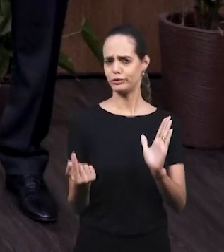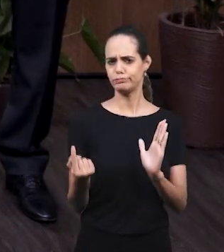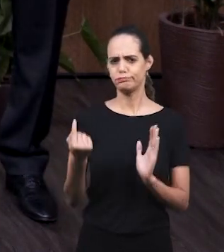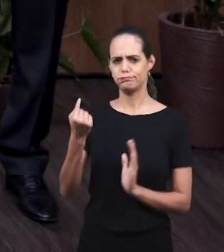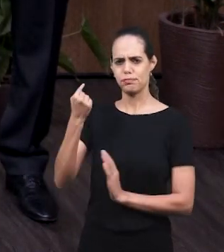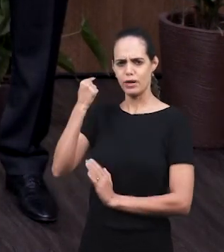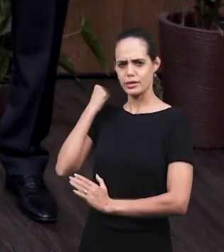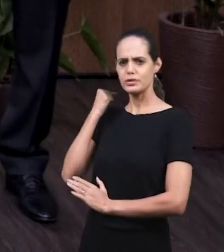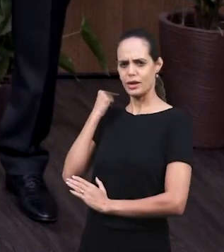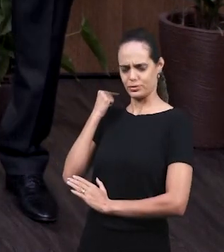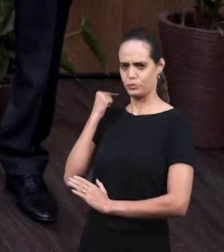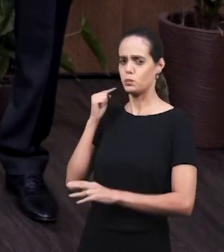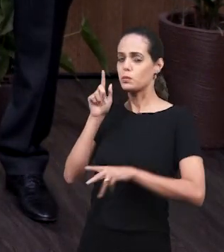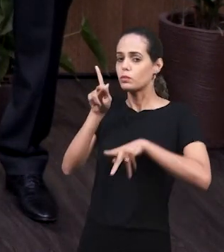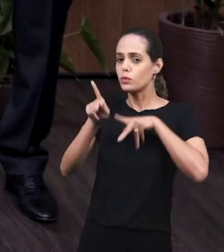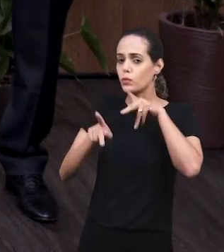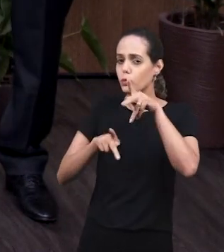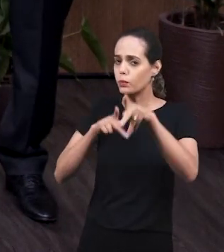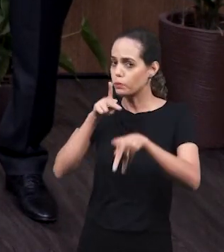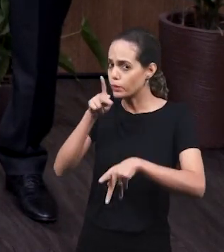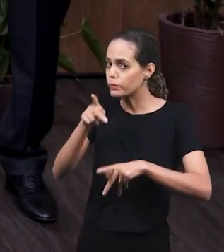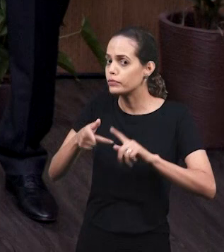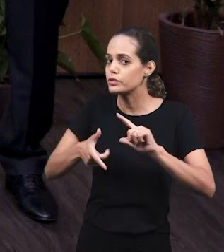religieuse qu'Israël est en train de vivre,